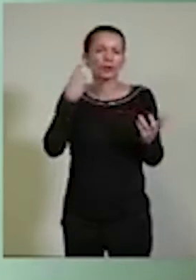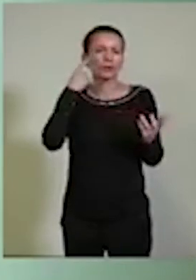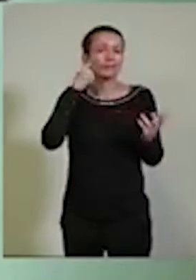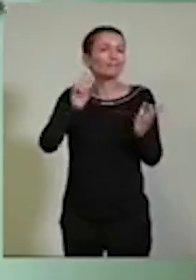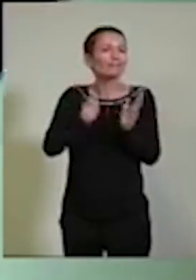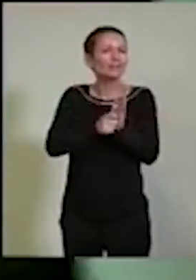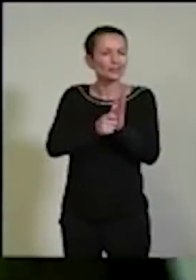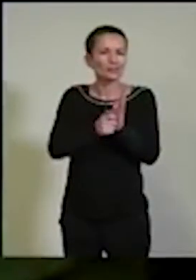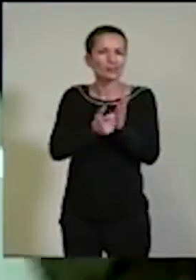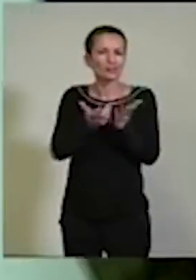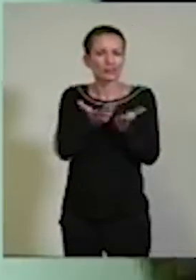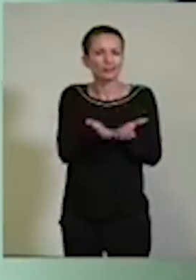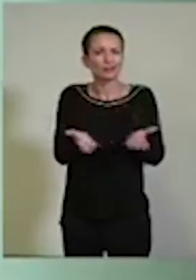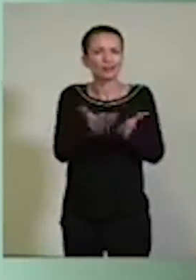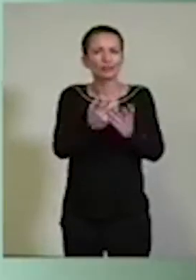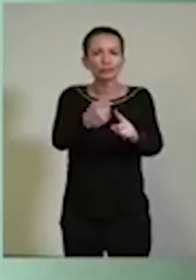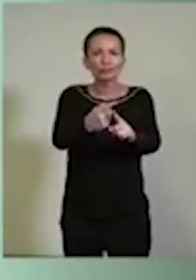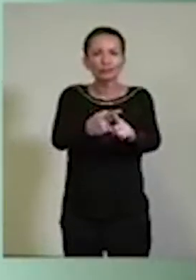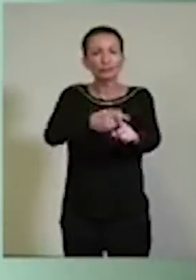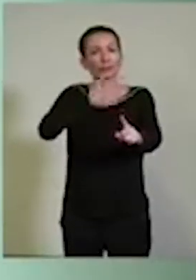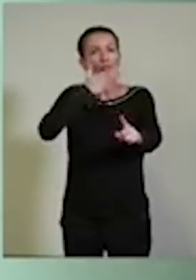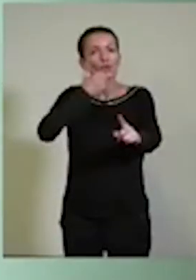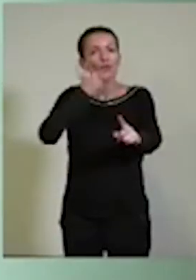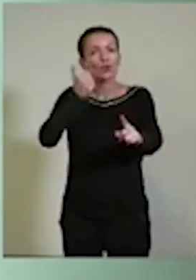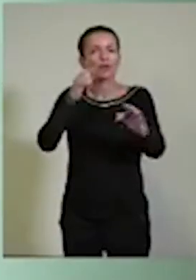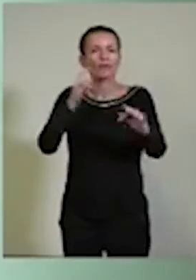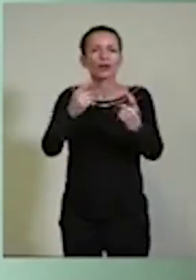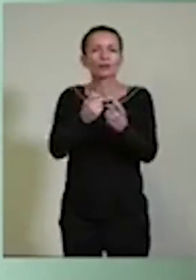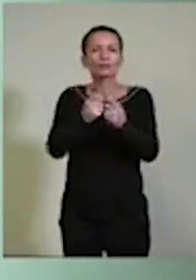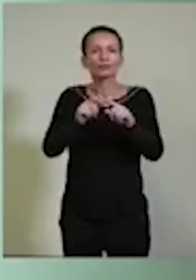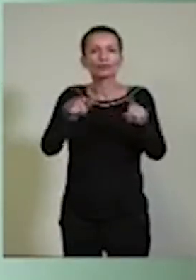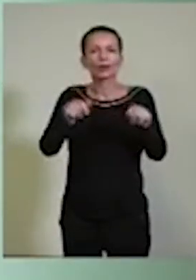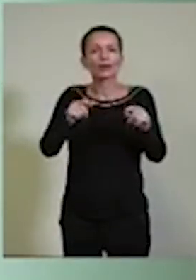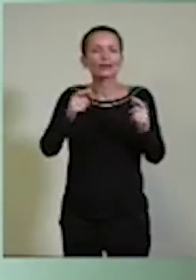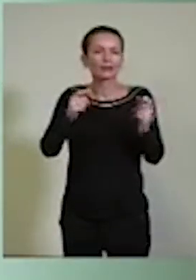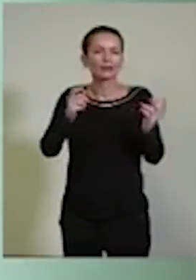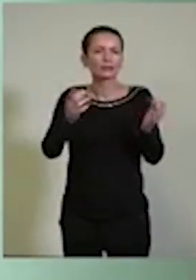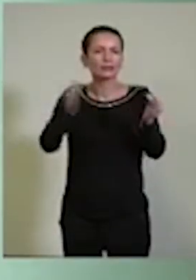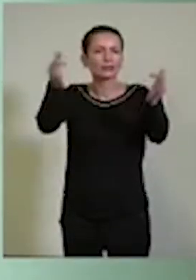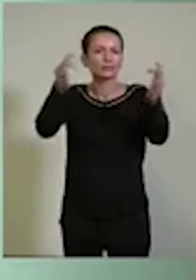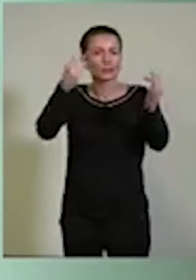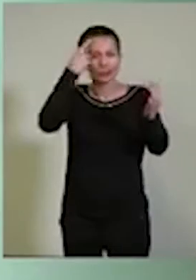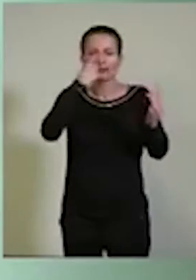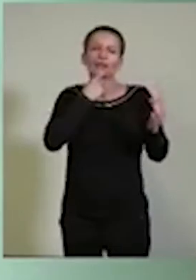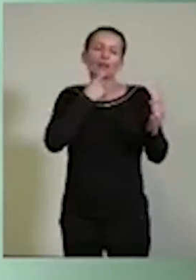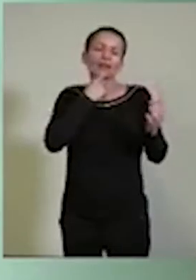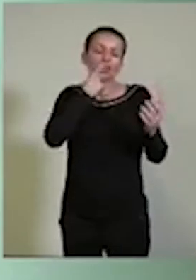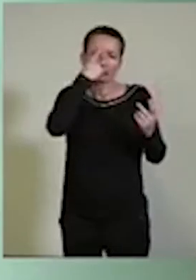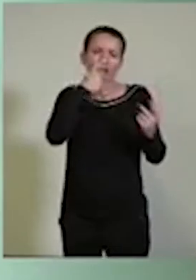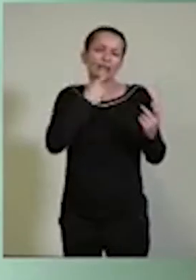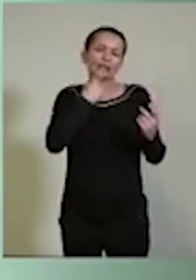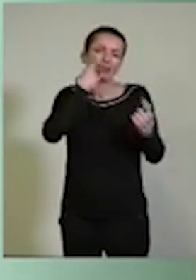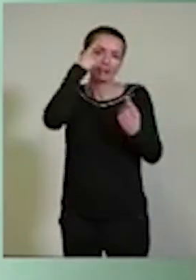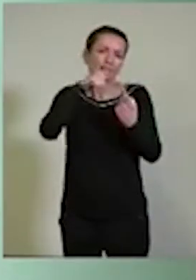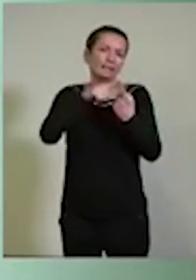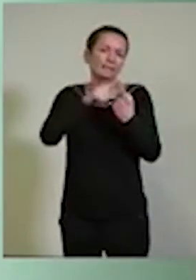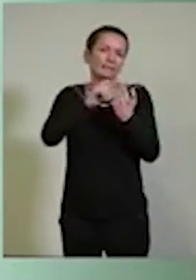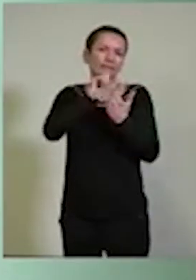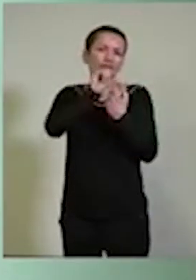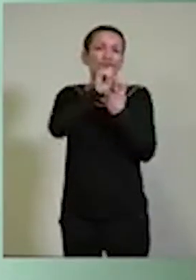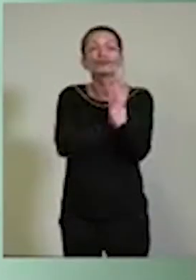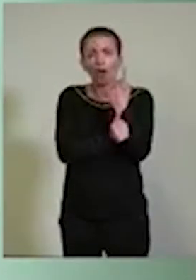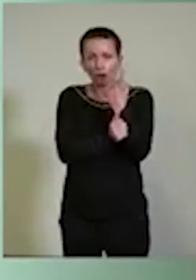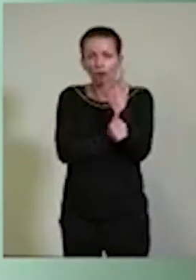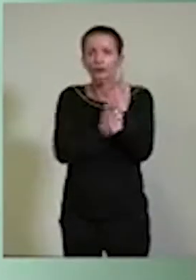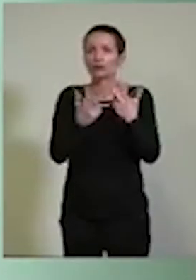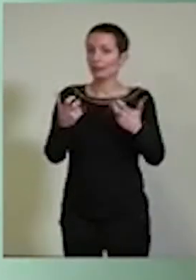allons améliorer tout cela au fil du temps sur les budgets sensibles au genre, la question de combien d'argent on met dans quelle politique publique. Donc on a mis un